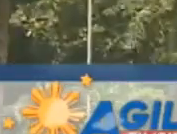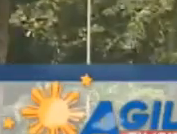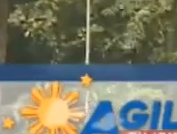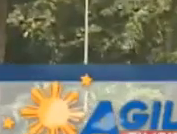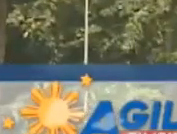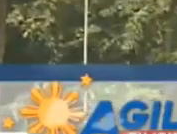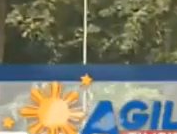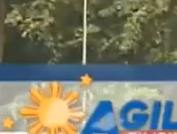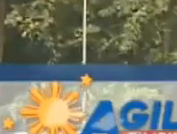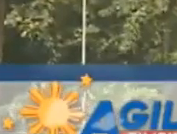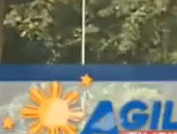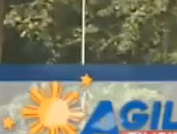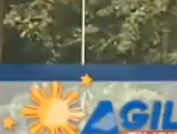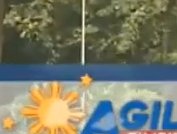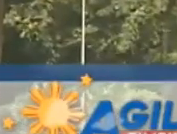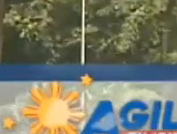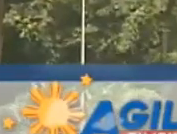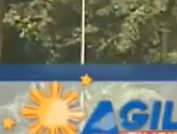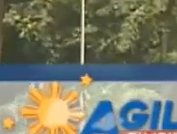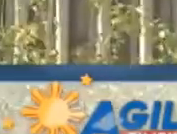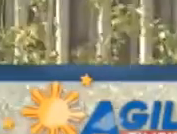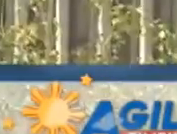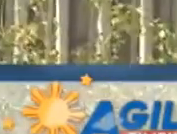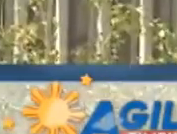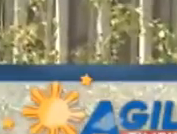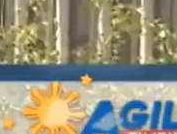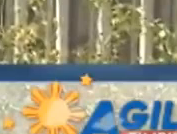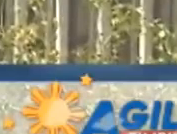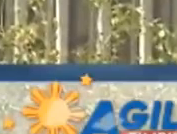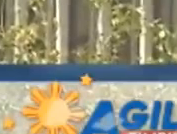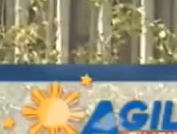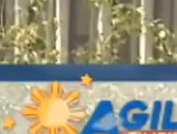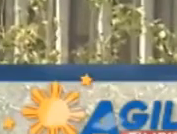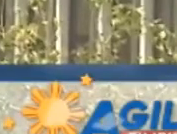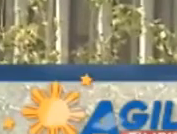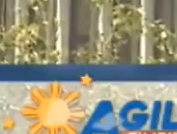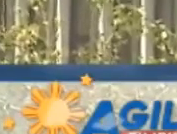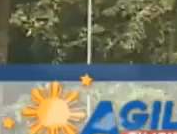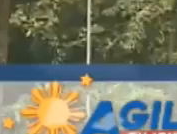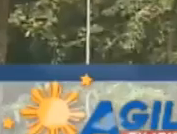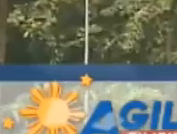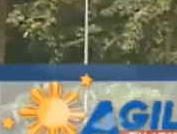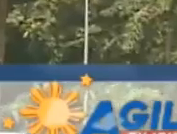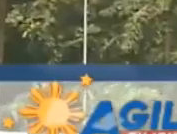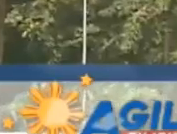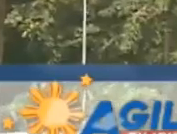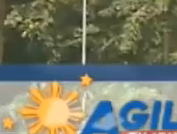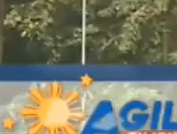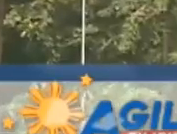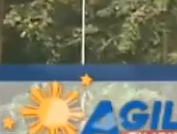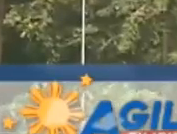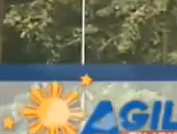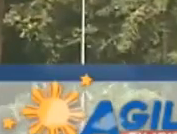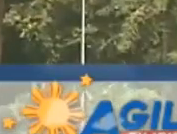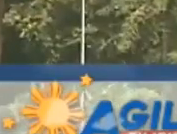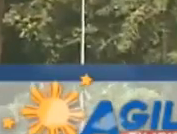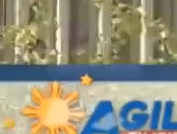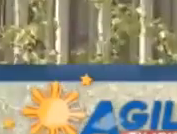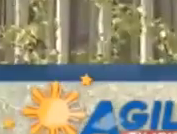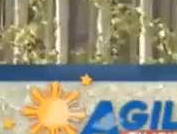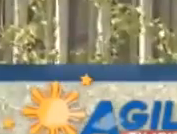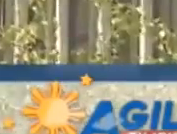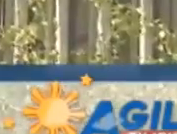anila na ang isang LGU ay humingi ng extension, ay maaaring bayaran ng isang individual ang buwis pagkatapos